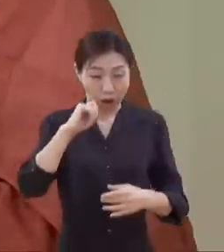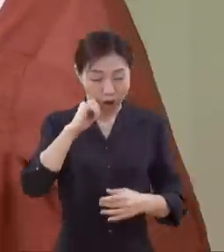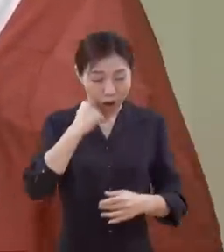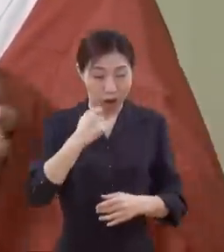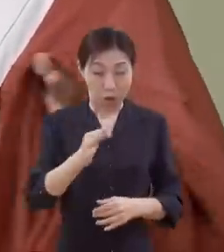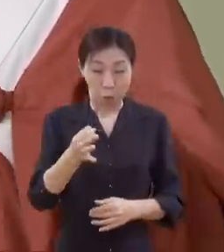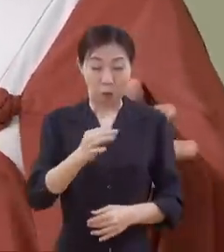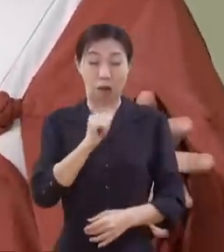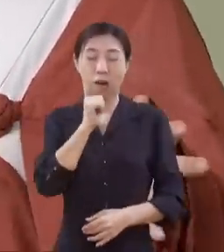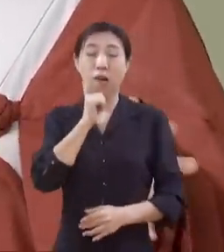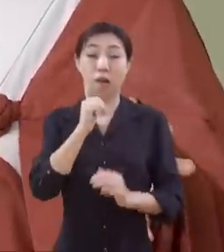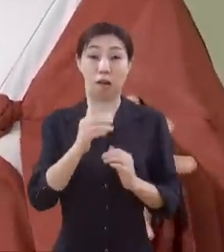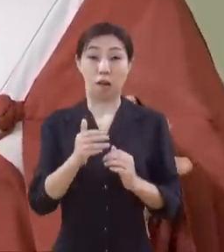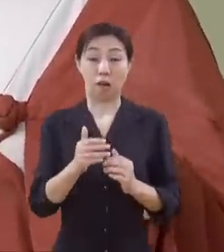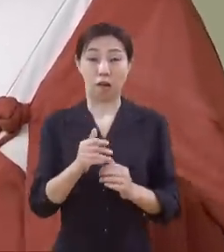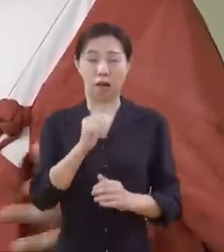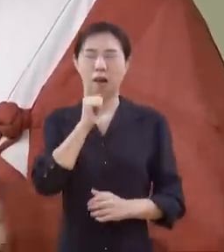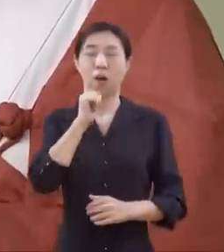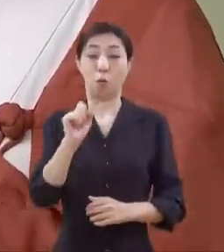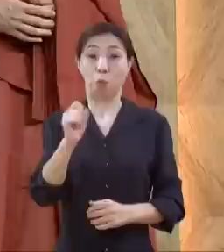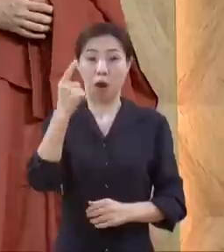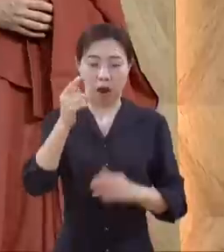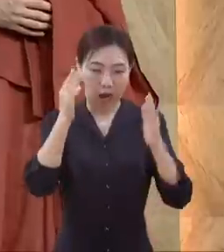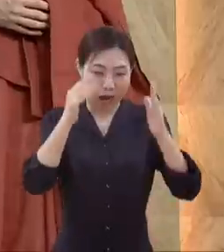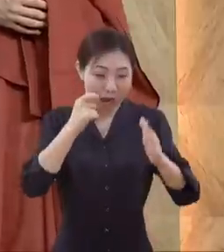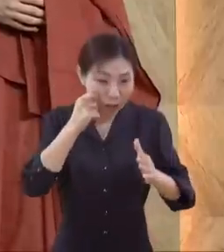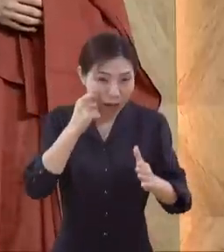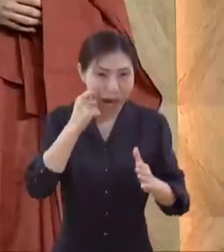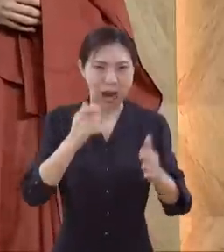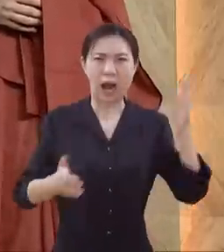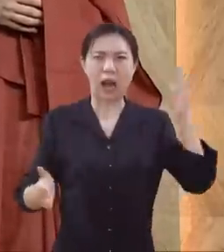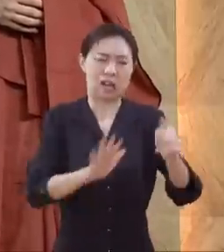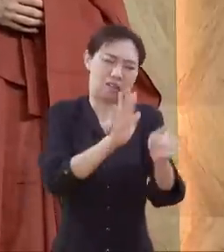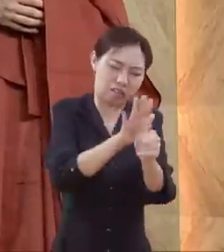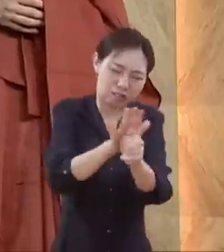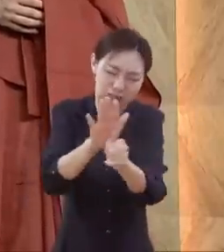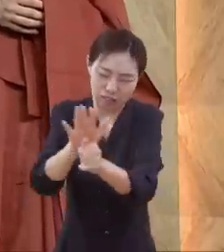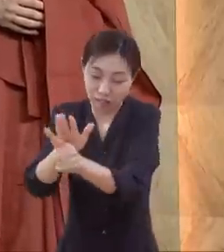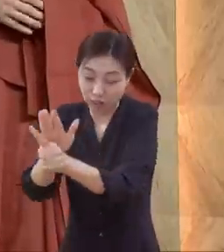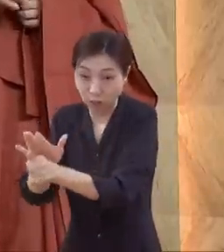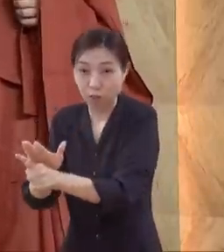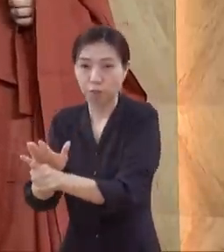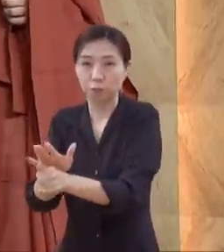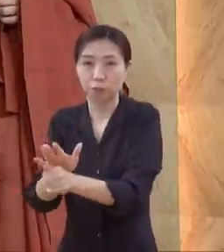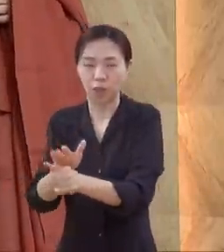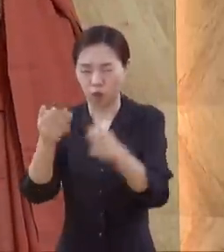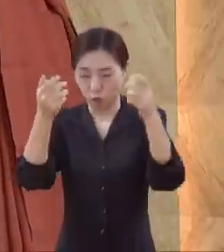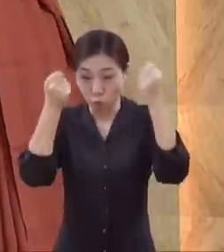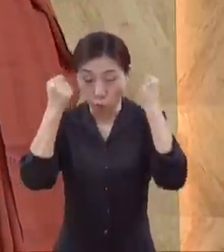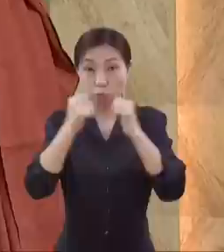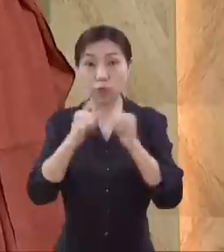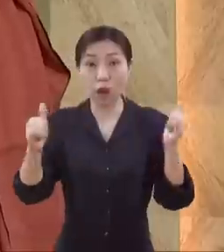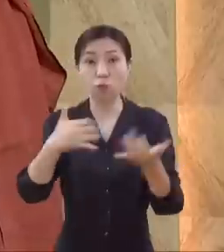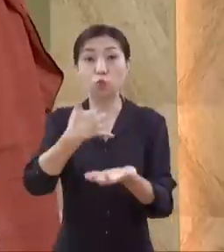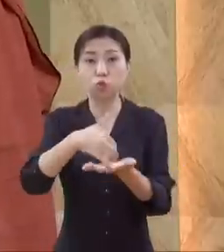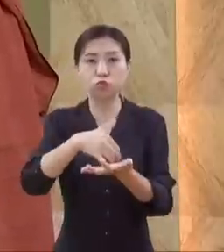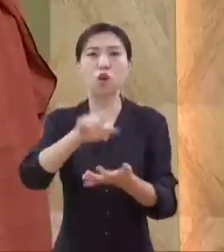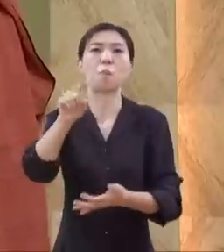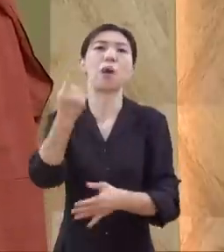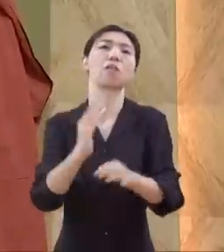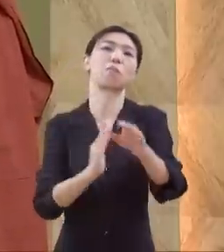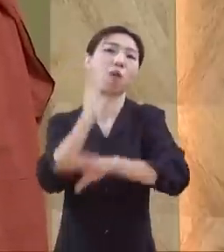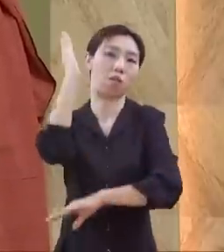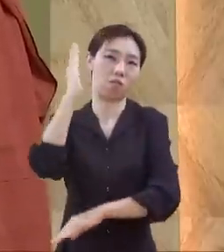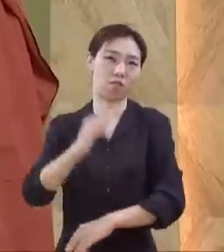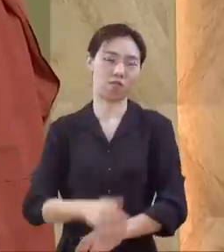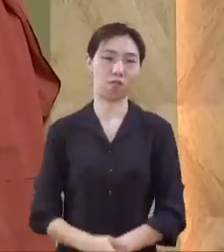수만 수백 명이 넘는대요 그렇게 수백 명의 넘는 수많은 학생들에게 백령